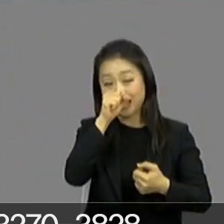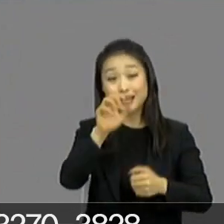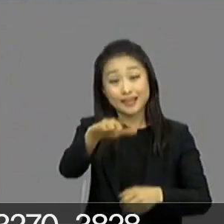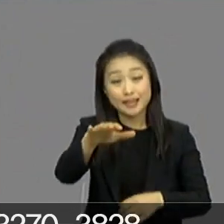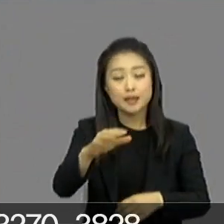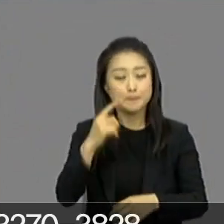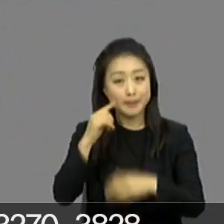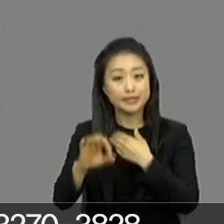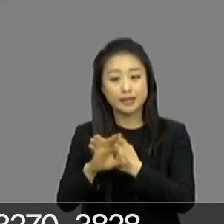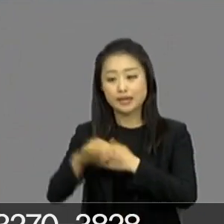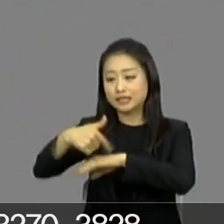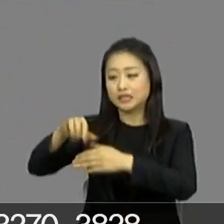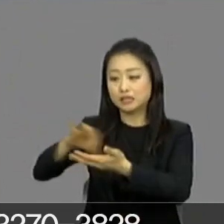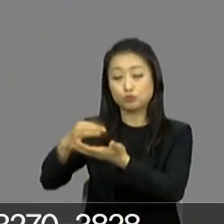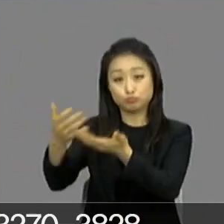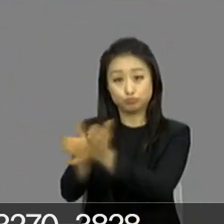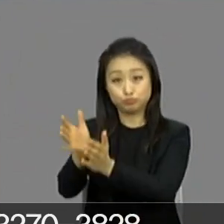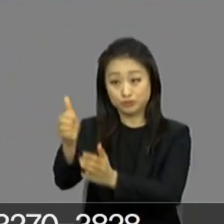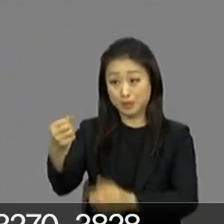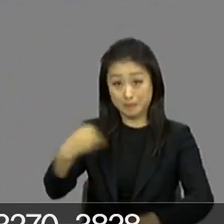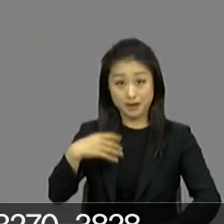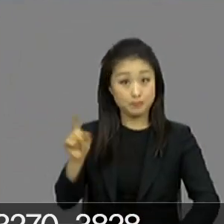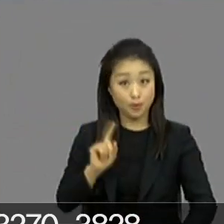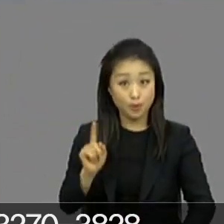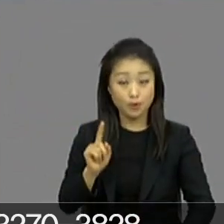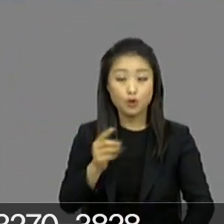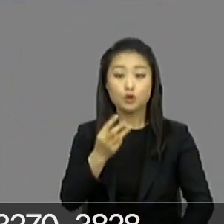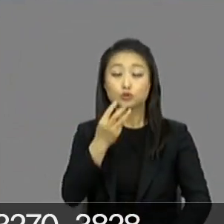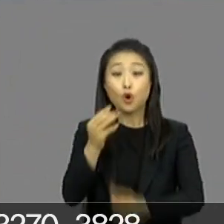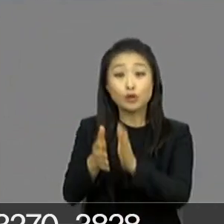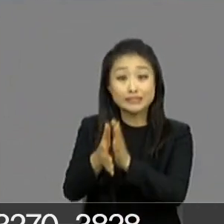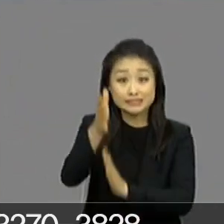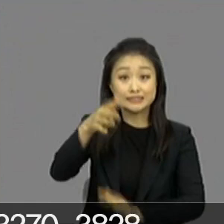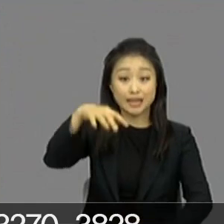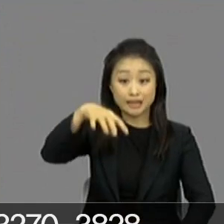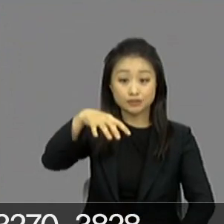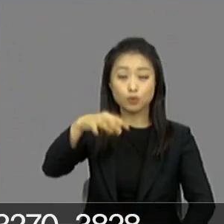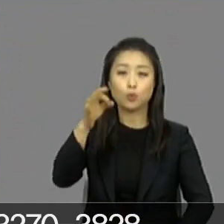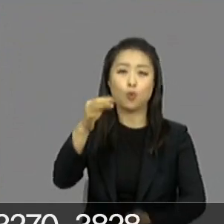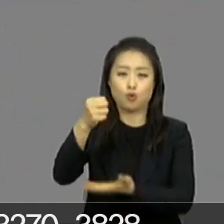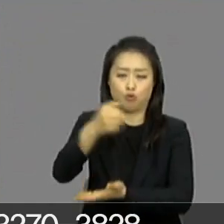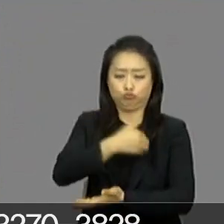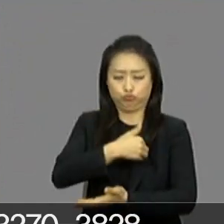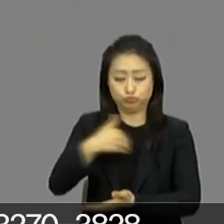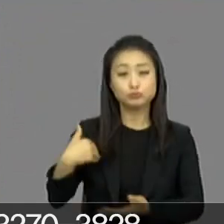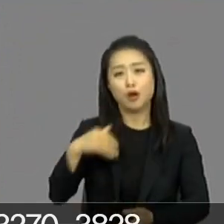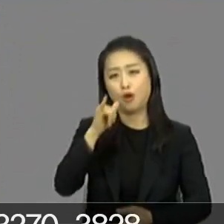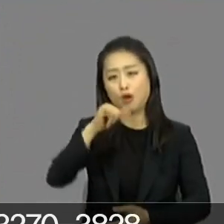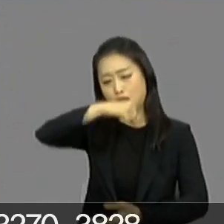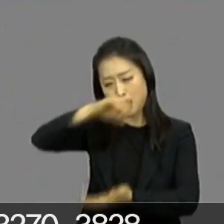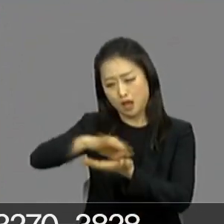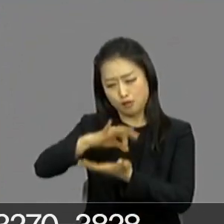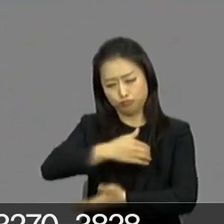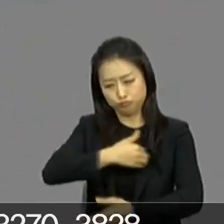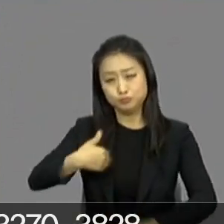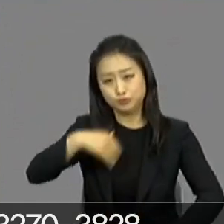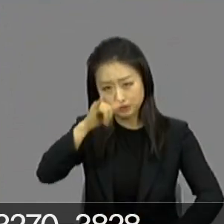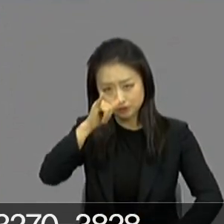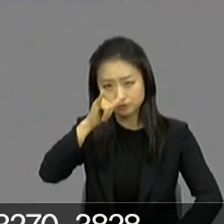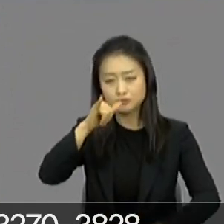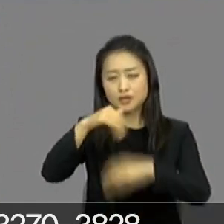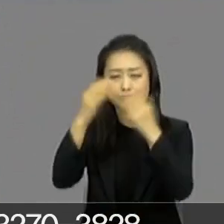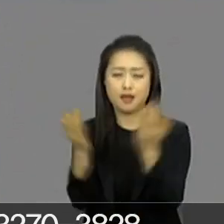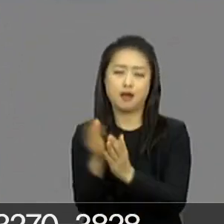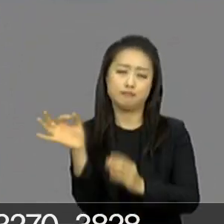못하고 그때도 기적을 부총리 얘기를 하셨어요 소울 씨는 상대적으로 좀 여유가 있으니까 소울 시 예산으로 해석을